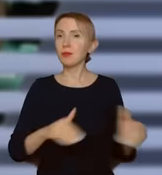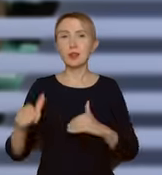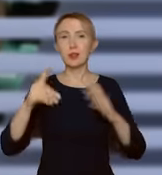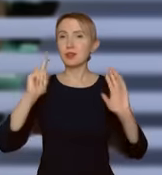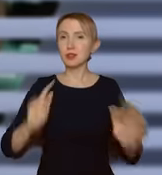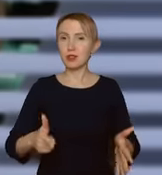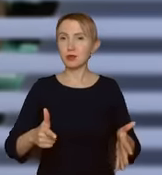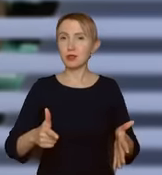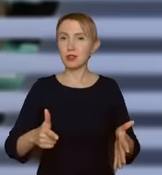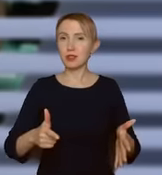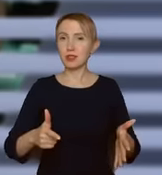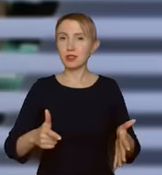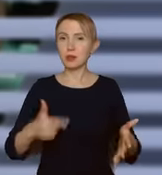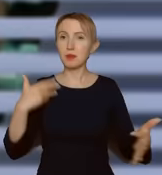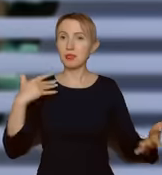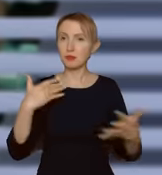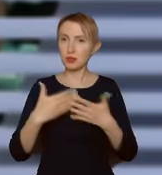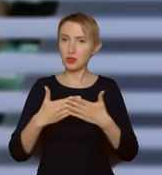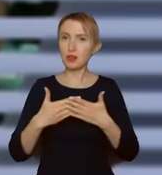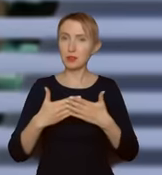1 700 000, więc zbliżamy się do